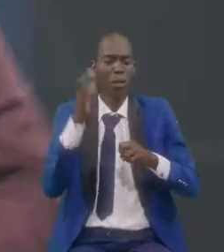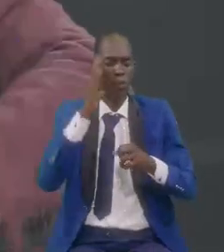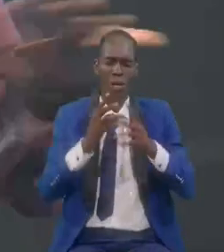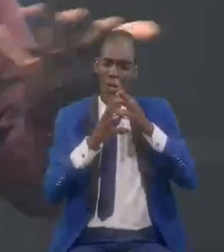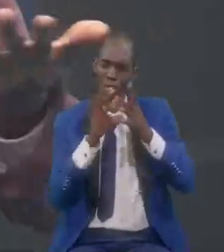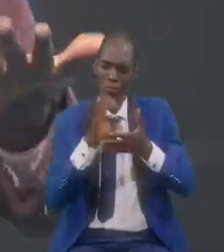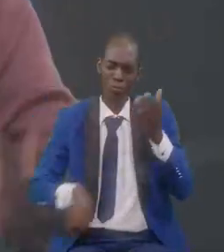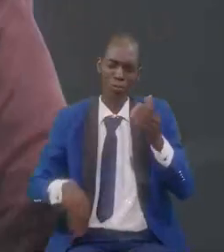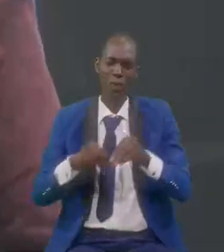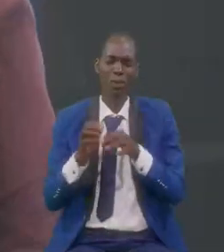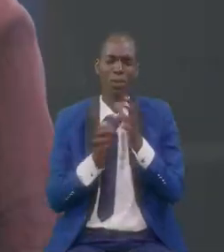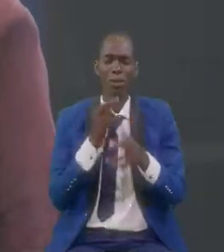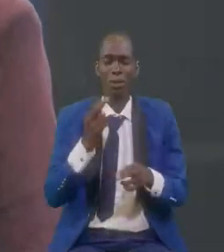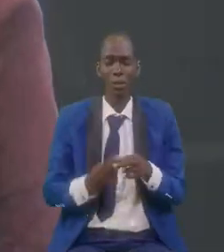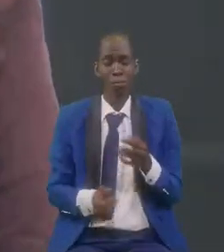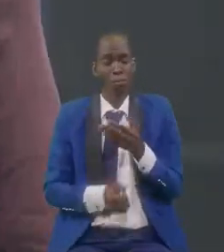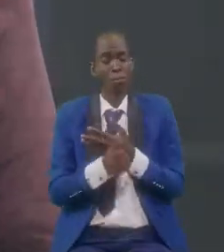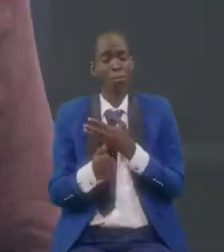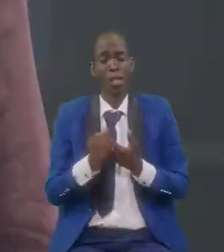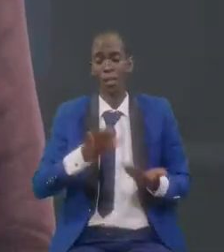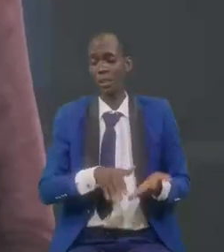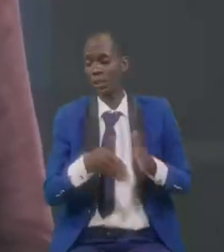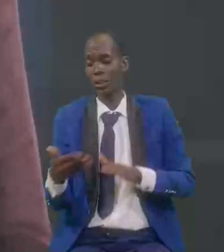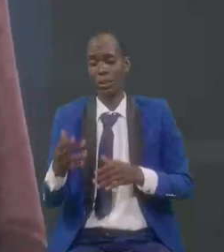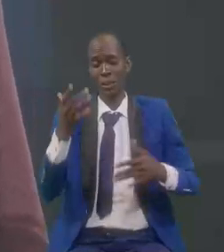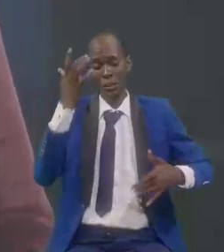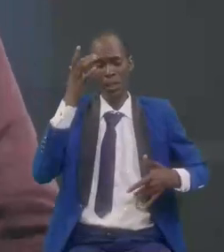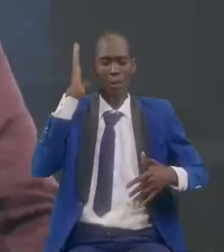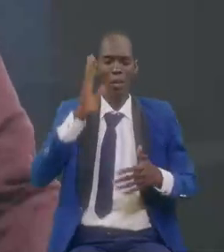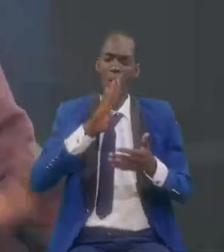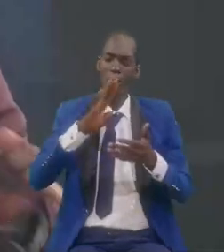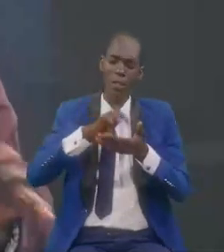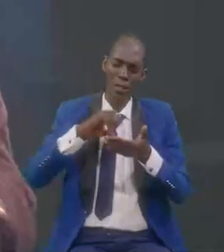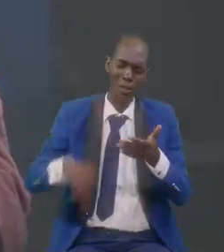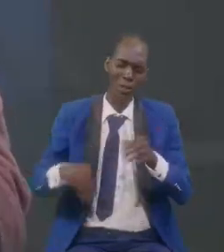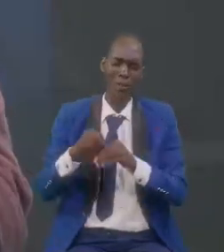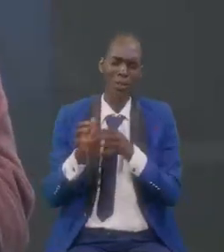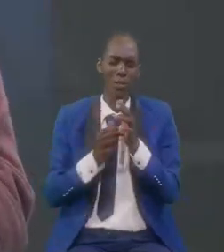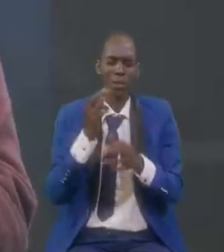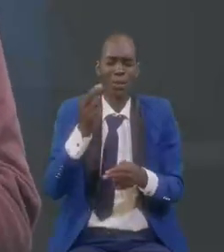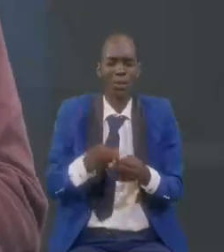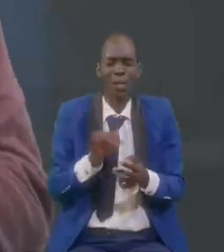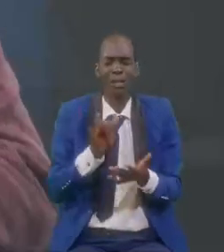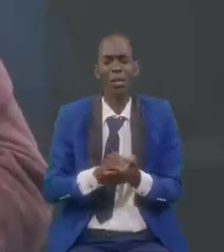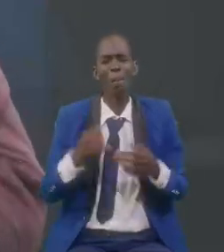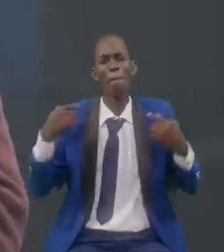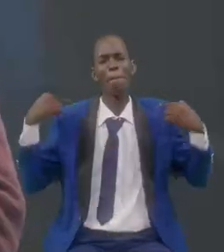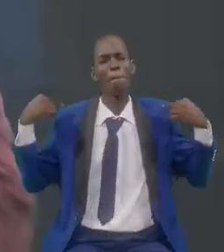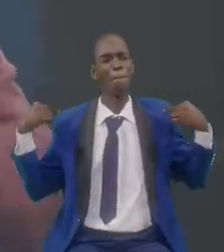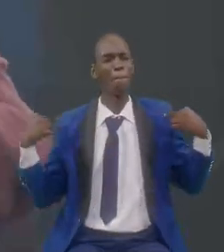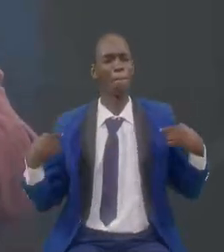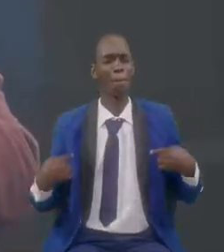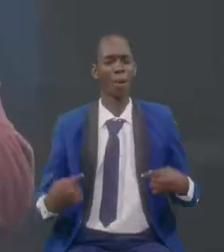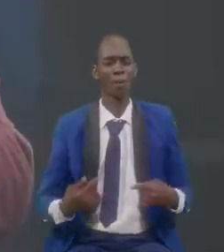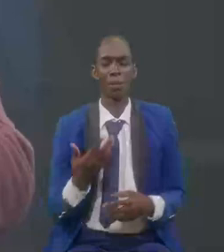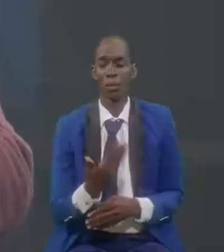disparaissent. Les maladies terminales disparaissent. Et cette chose qui